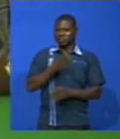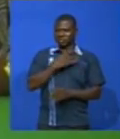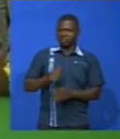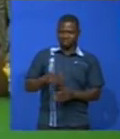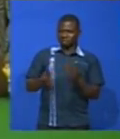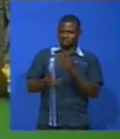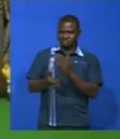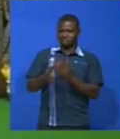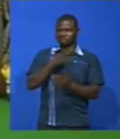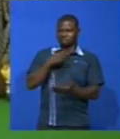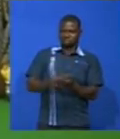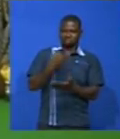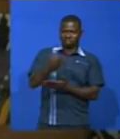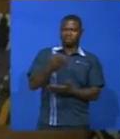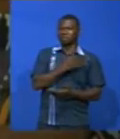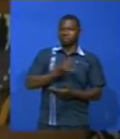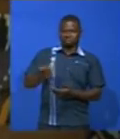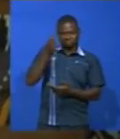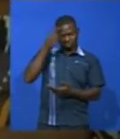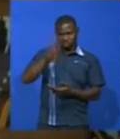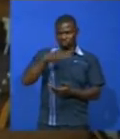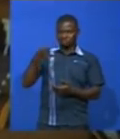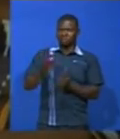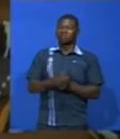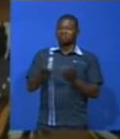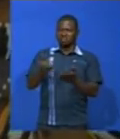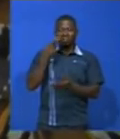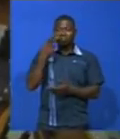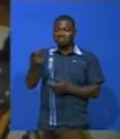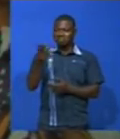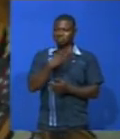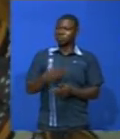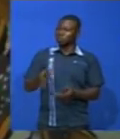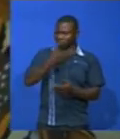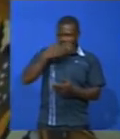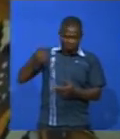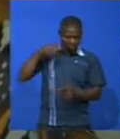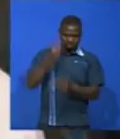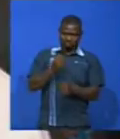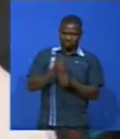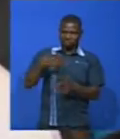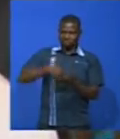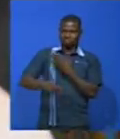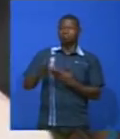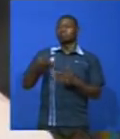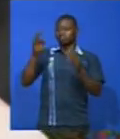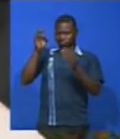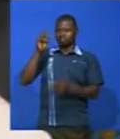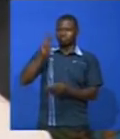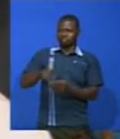burkinabé. Ce nouveau dispositif vise à impulser une dynamique nouvelle aux PME. Cette charte, évidemment, qui émane aussi